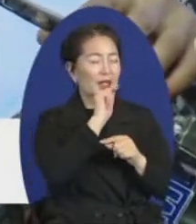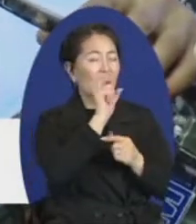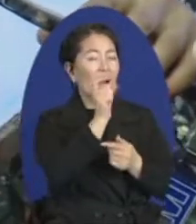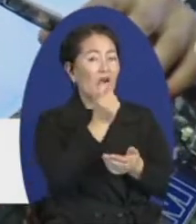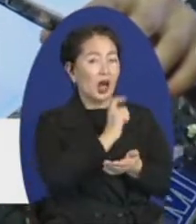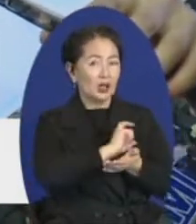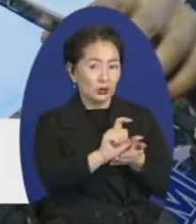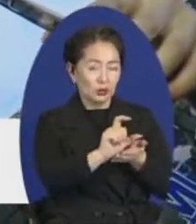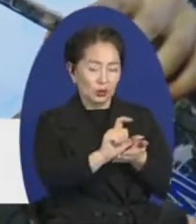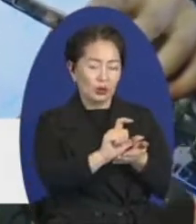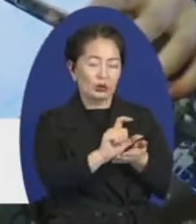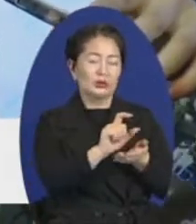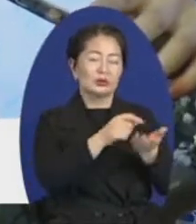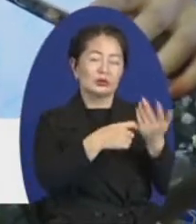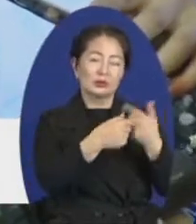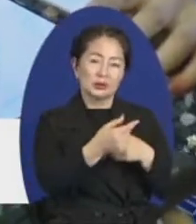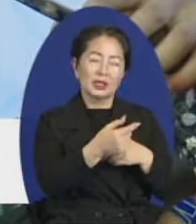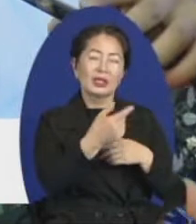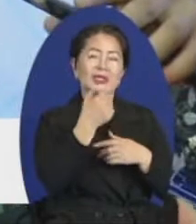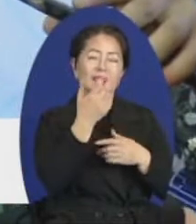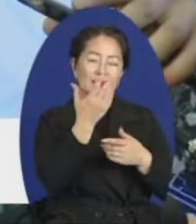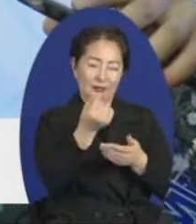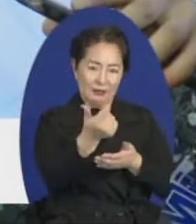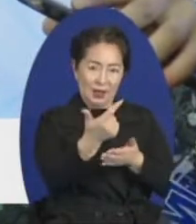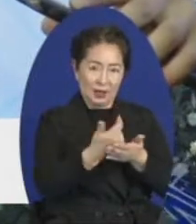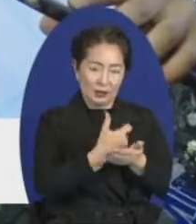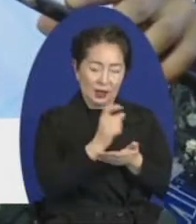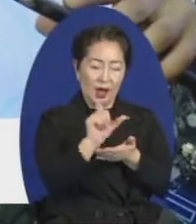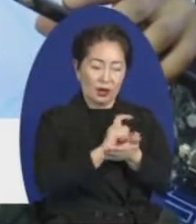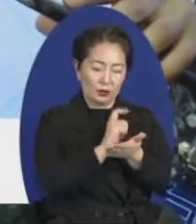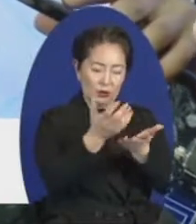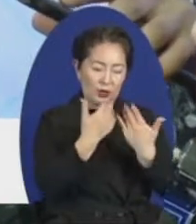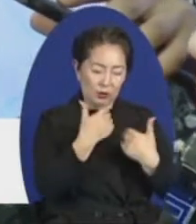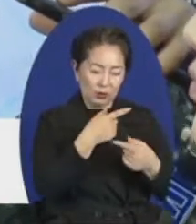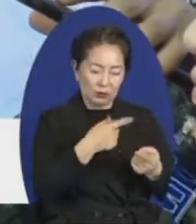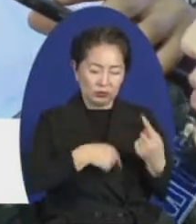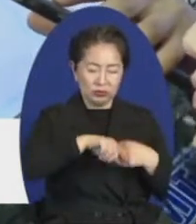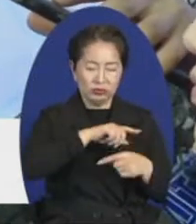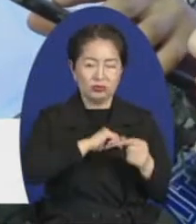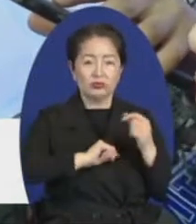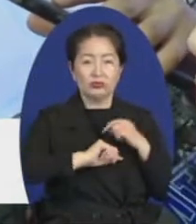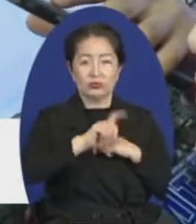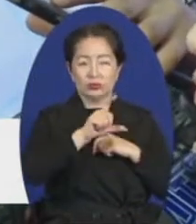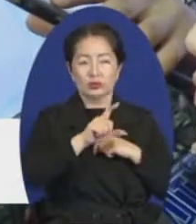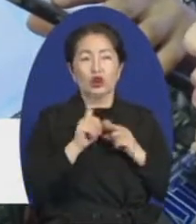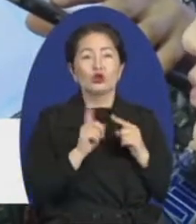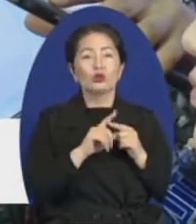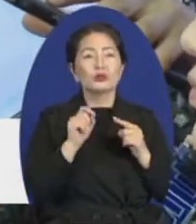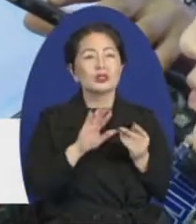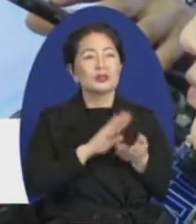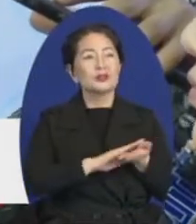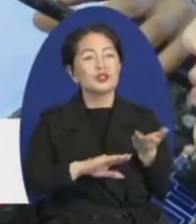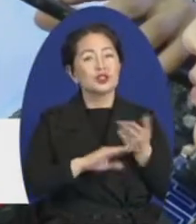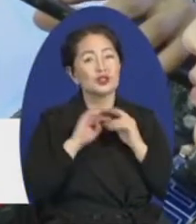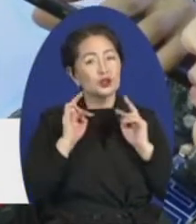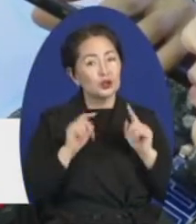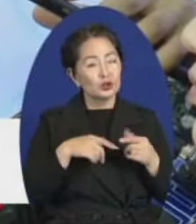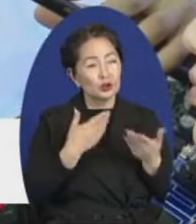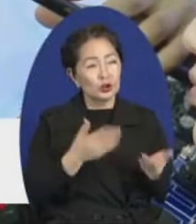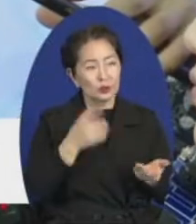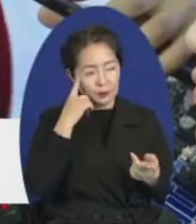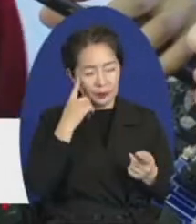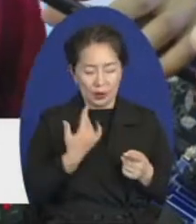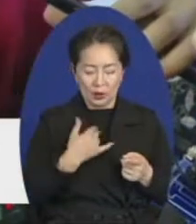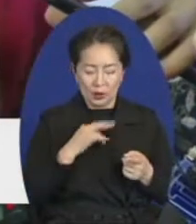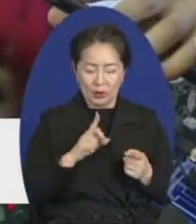дээр илүү тарифаа нэмье. А үүнээс бий болсон болохоор Улаанбаатар төмөр замын одоо паг шинжилгээ хийя. Тэгэн тэгэн сайжруулъя. За мөн